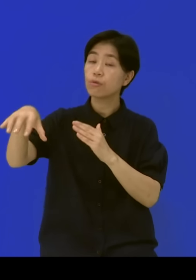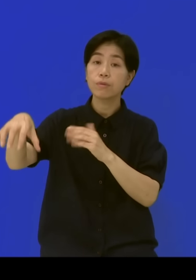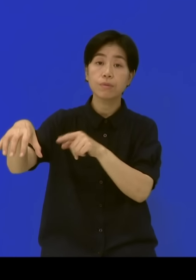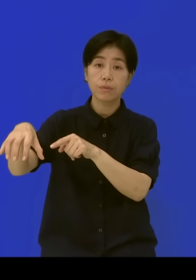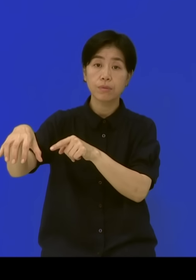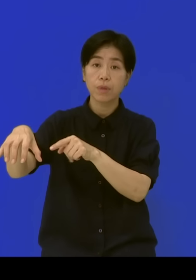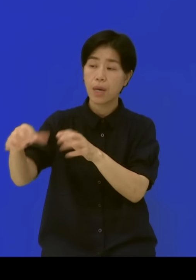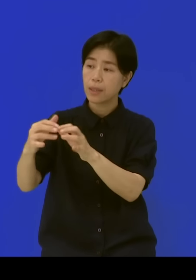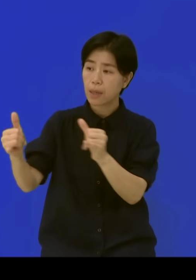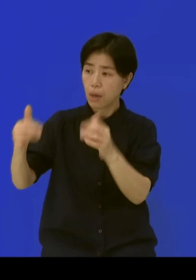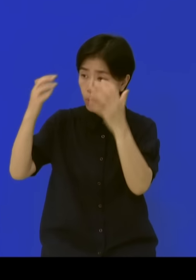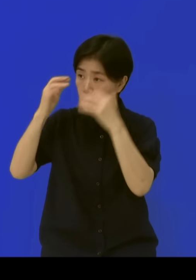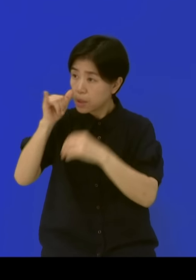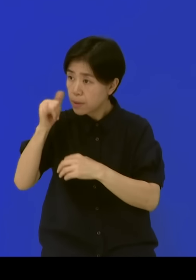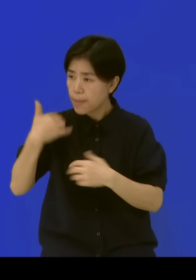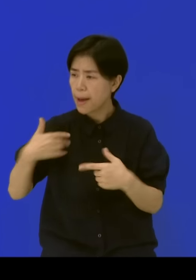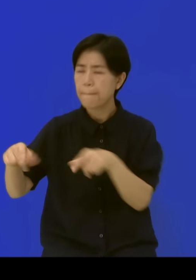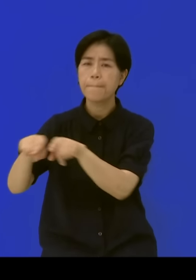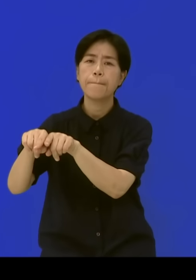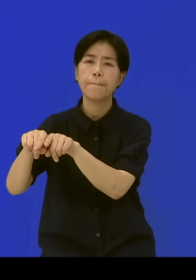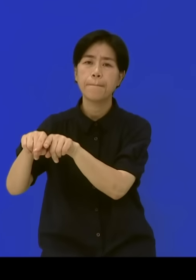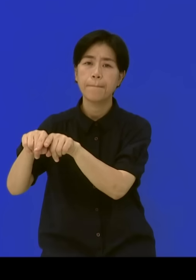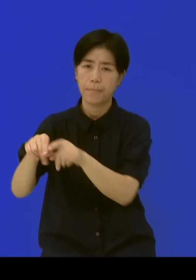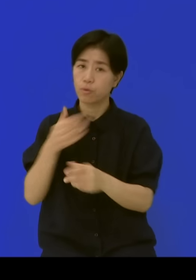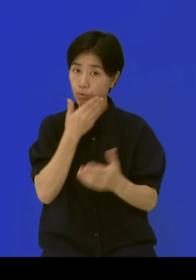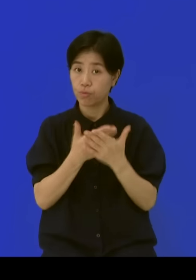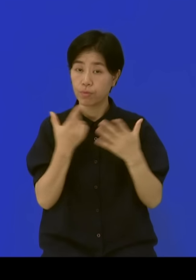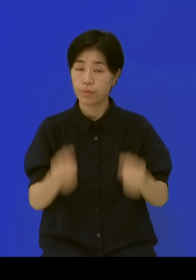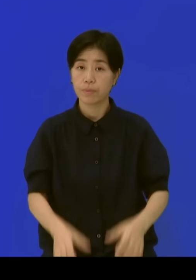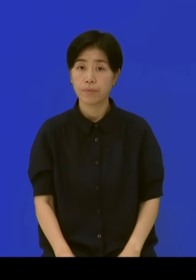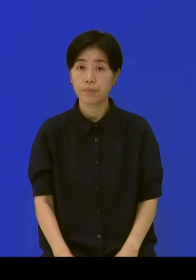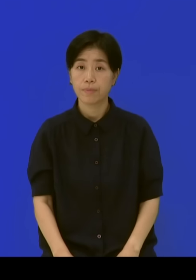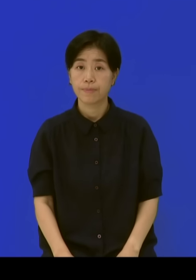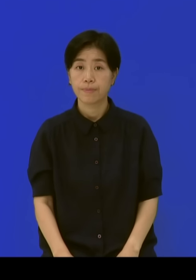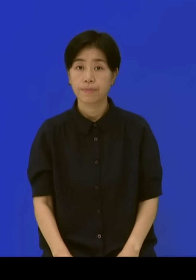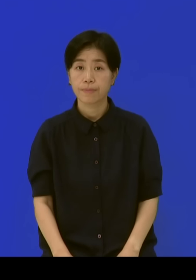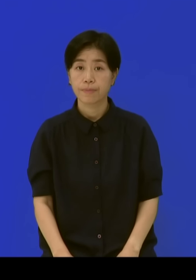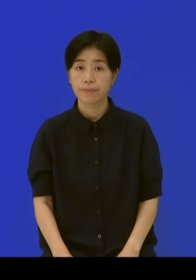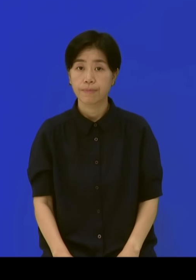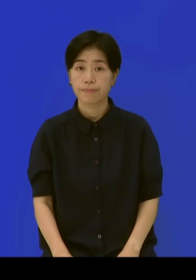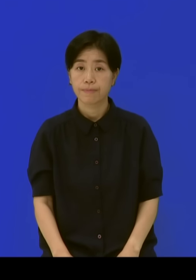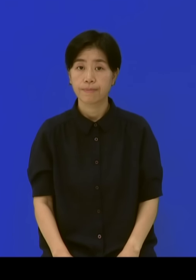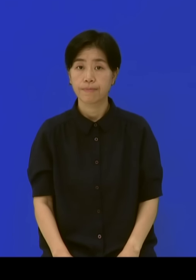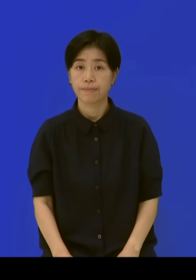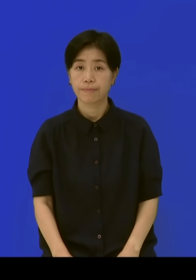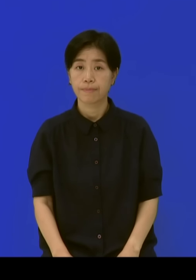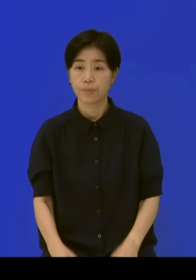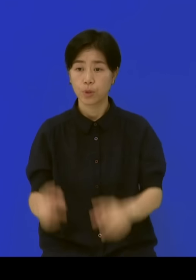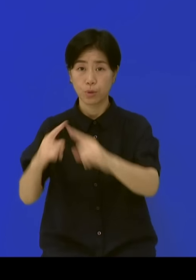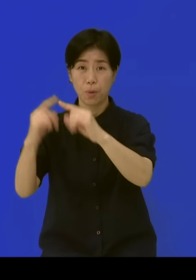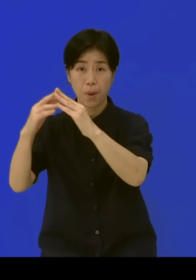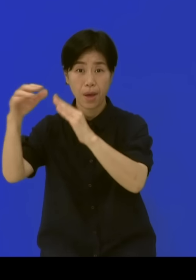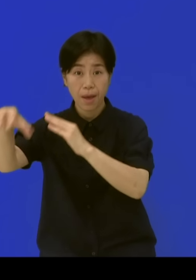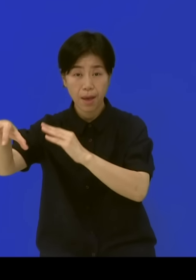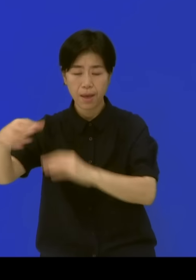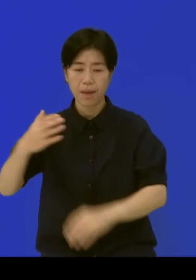위해서 이런 역할을 해줄 수 있다고 생각이 듭니다. 저는 어쩌면 이게 저한테 교회가